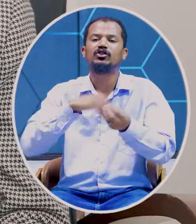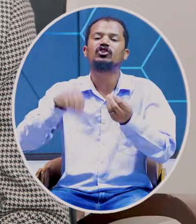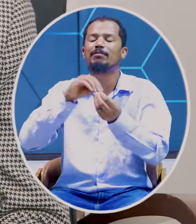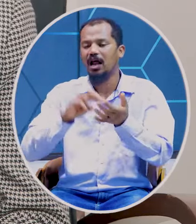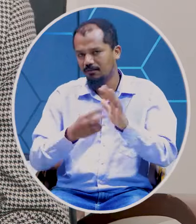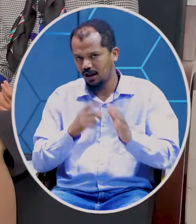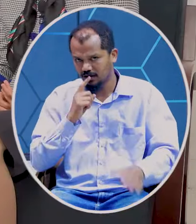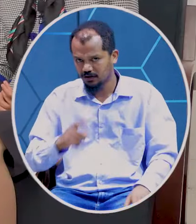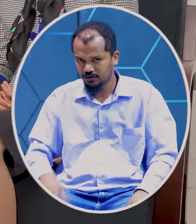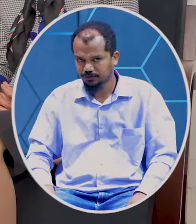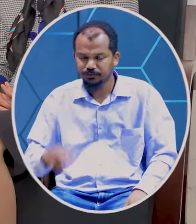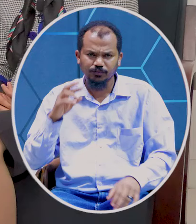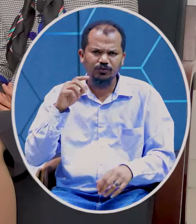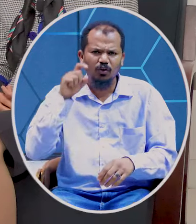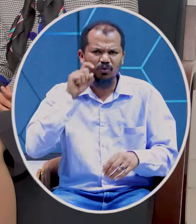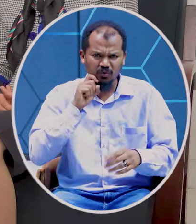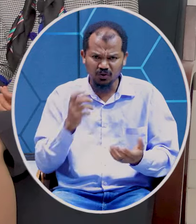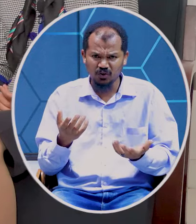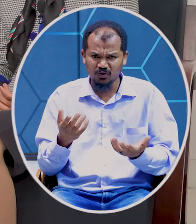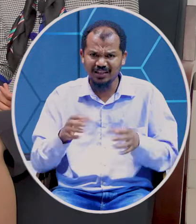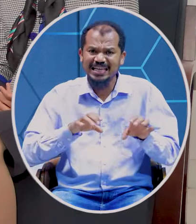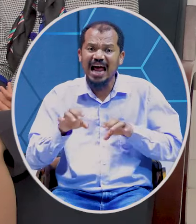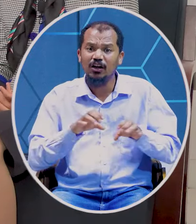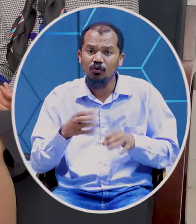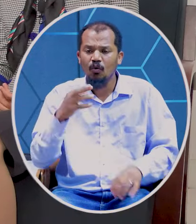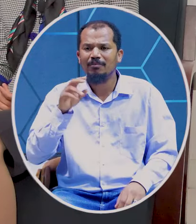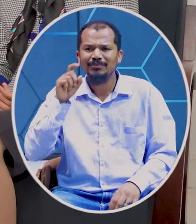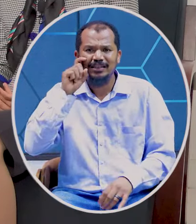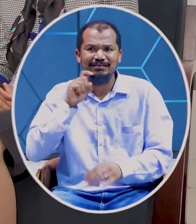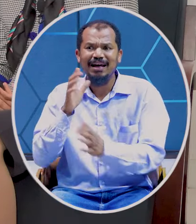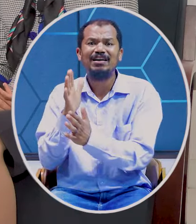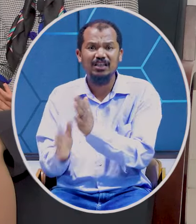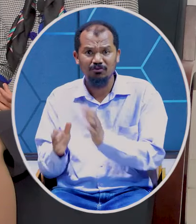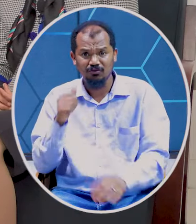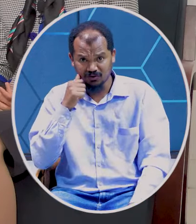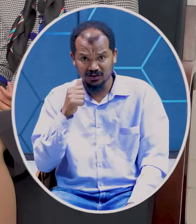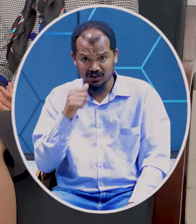አቅምን ይጨምራል ማለት ነው። ጾታዊ ግንኙነት ያደረጉ ወይም የፈጸሙ